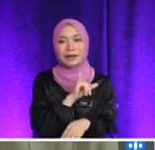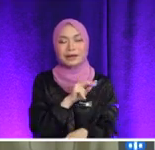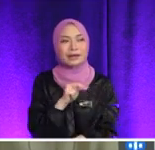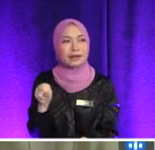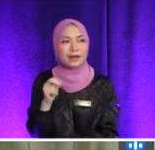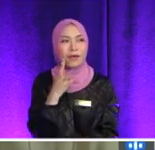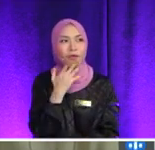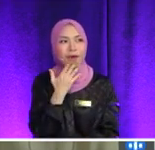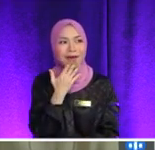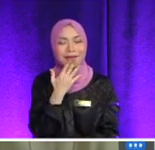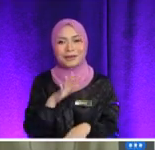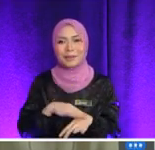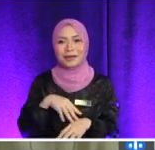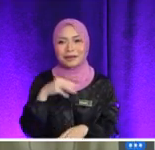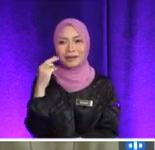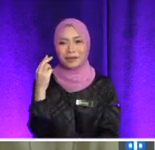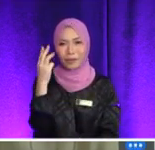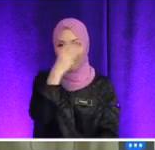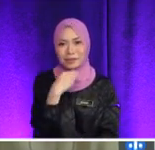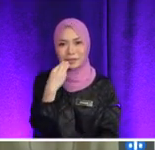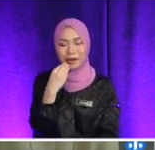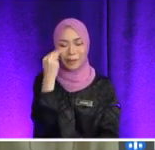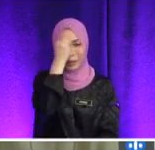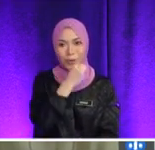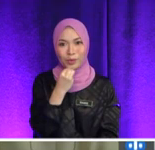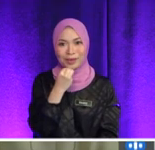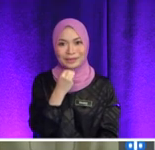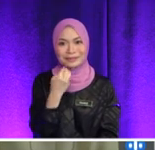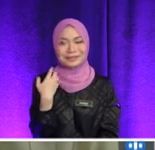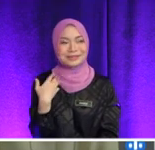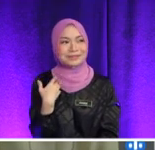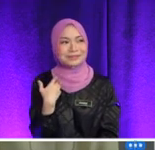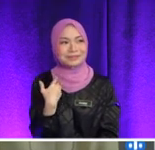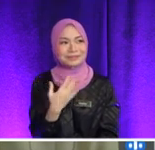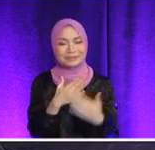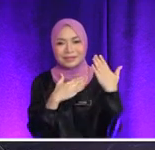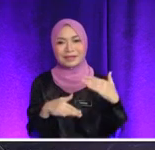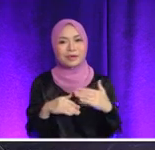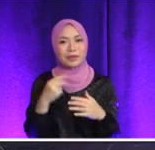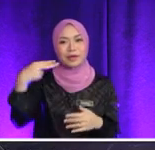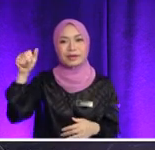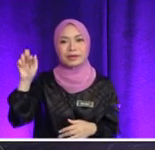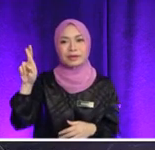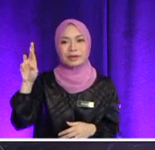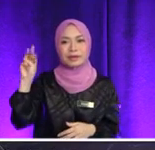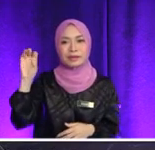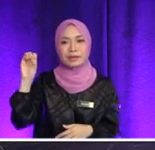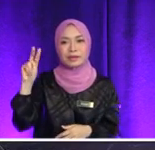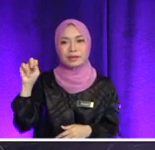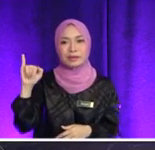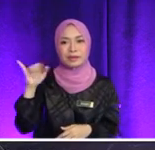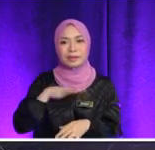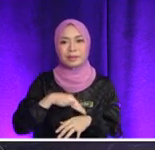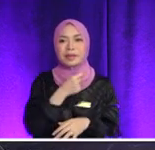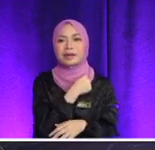wanita bukan Oke dan Harmoni pada rantai-rantai mungkin rantai